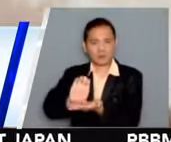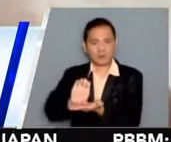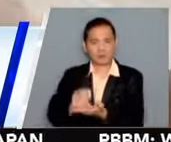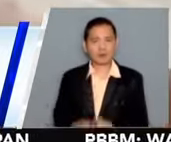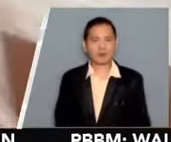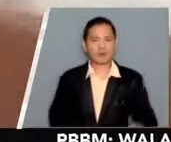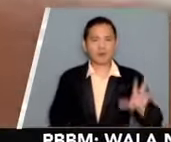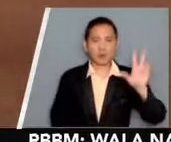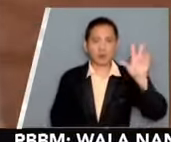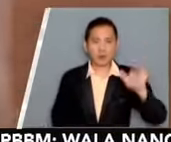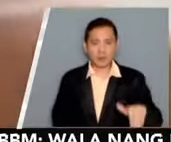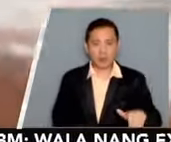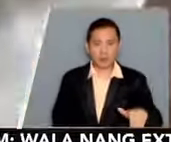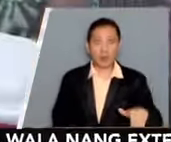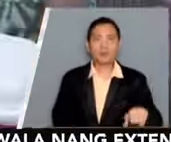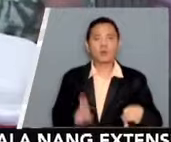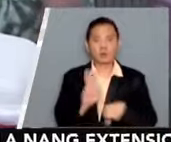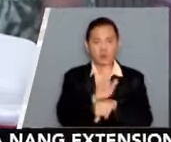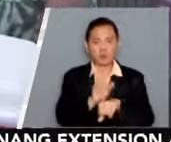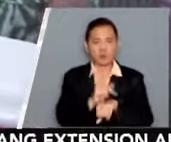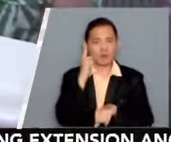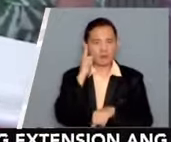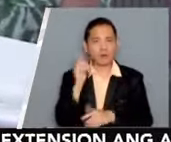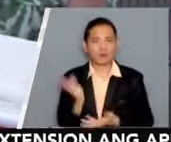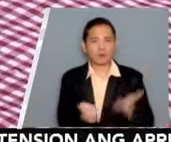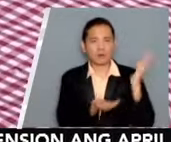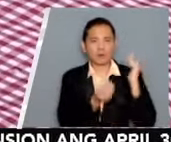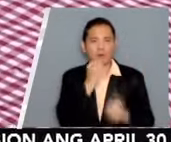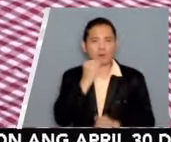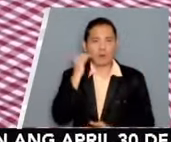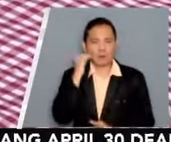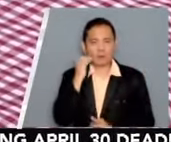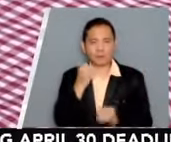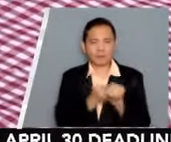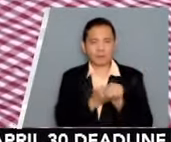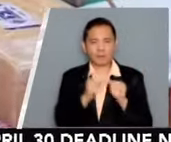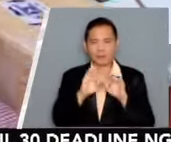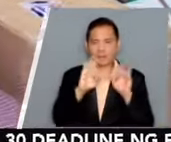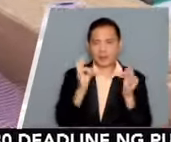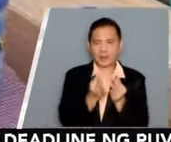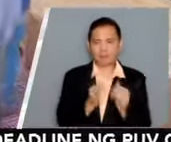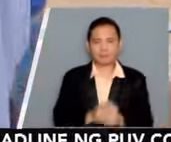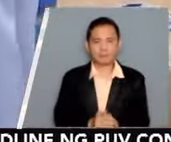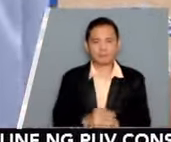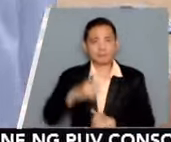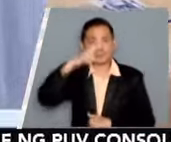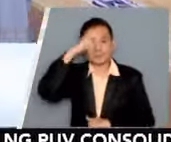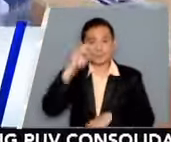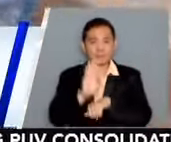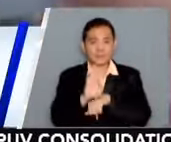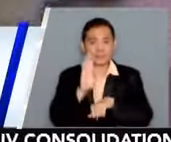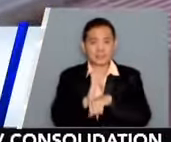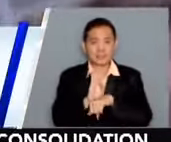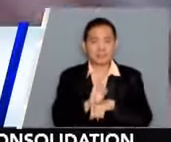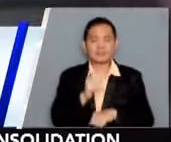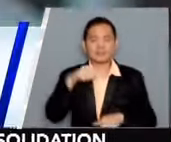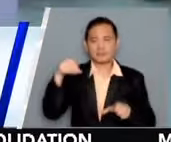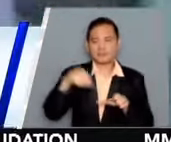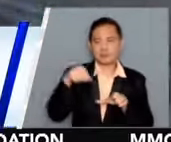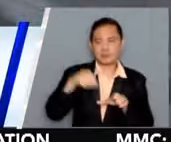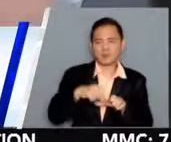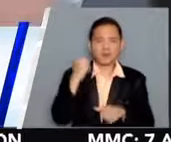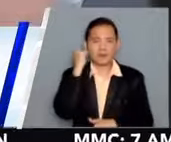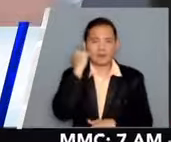ang maiuwi niya sa pamilya. Ang summer negosyo naman ng pamilya Kalingasyon, araw-araw dinadayo.